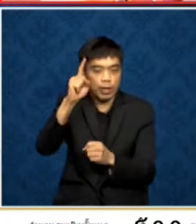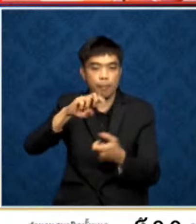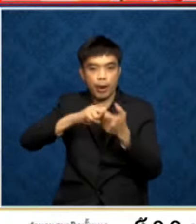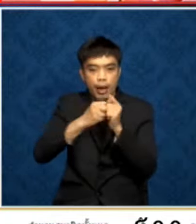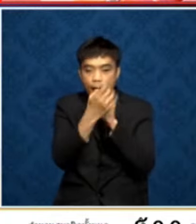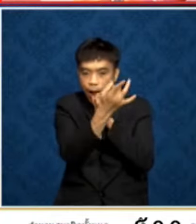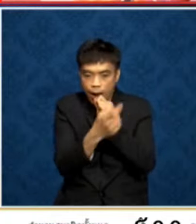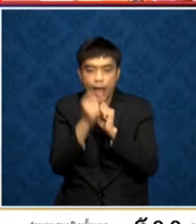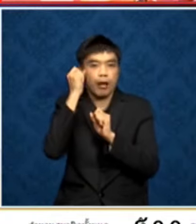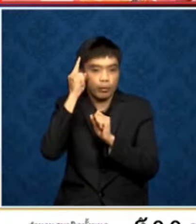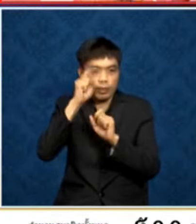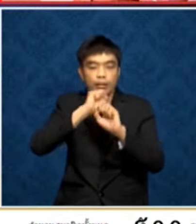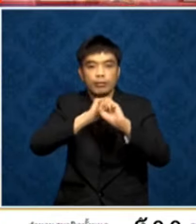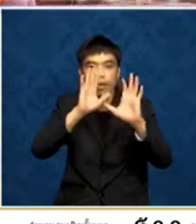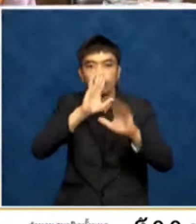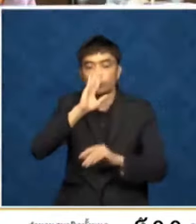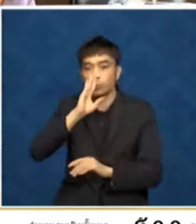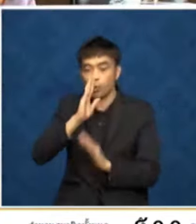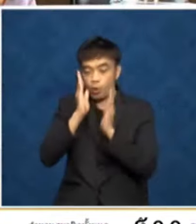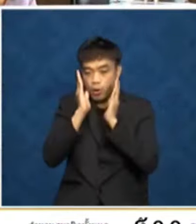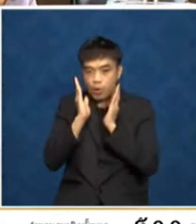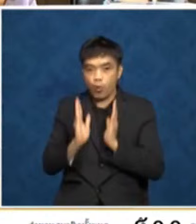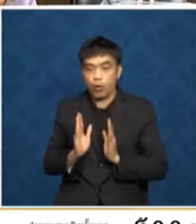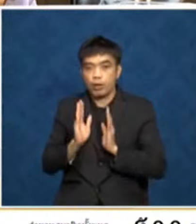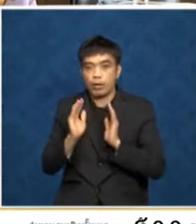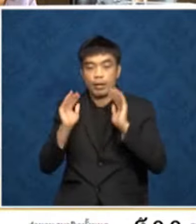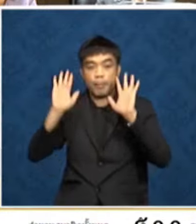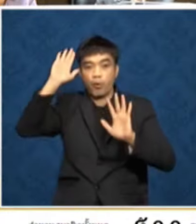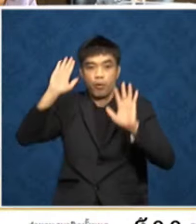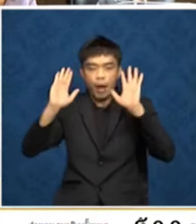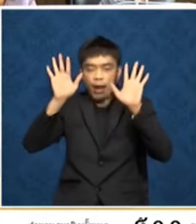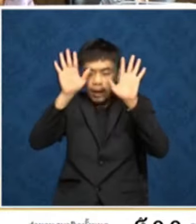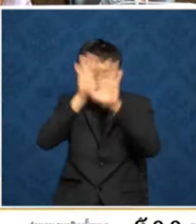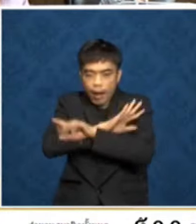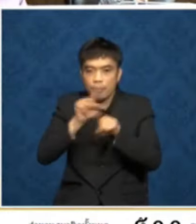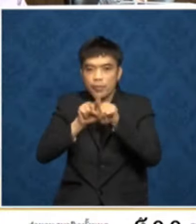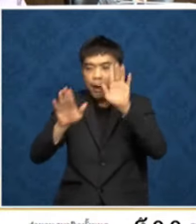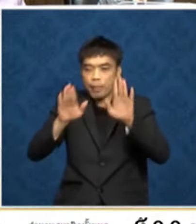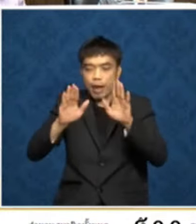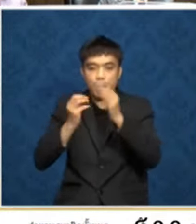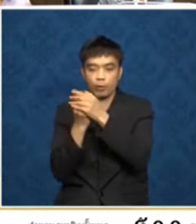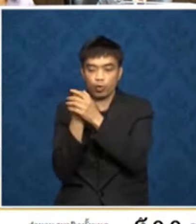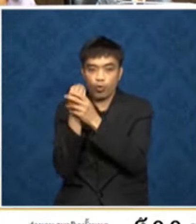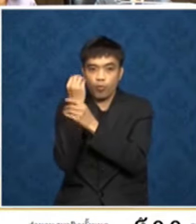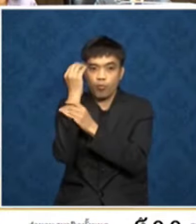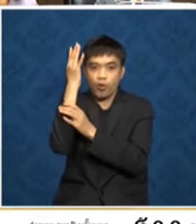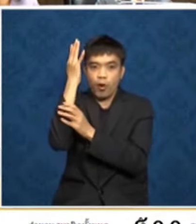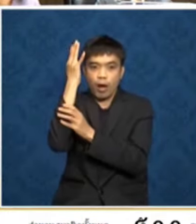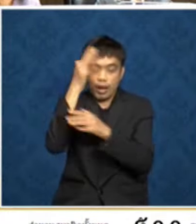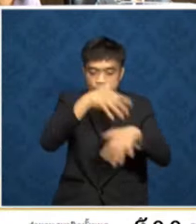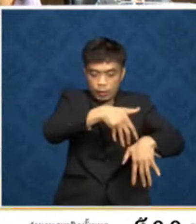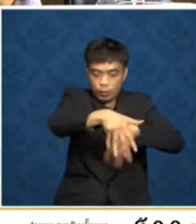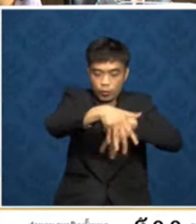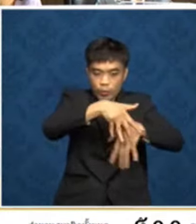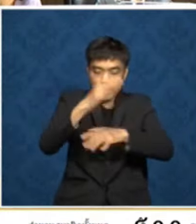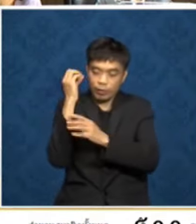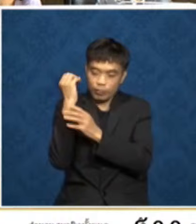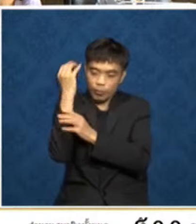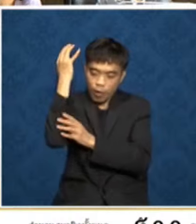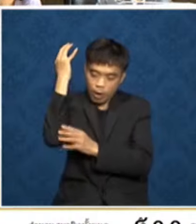หากเปรียบการเติบโตของประชาธิปไตยเป็นดั่งต้นไม้ท้องถิ่นก็เปรียบเสมือนกับรากไม้